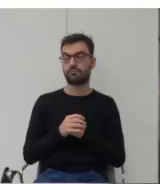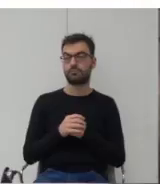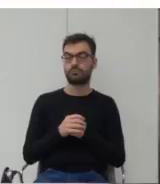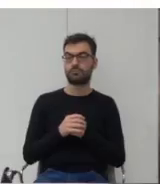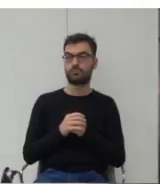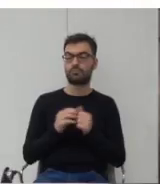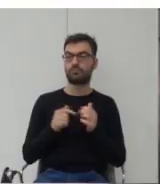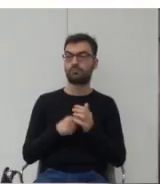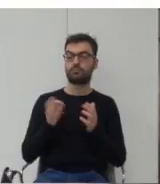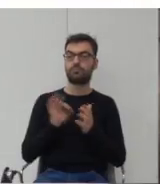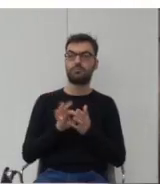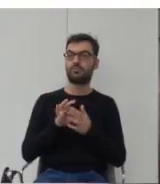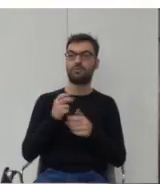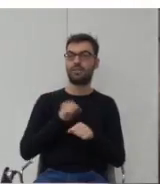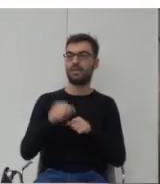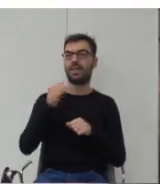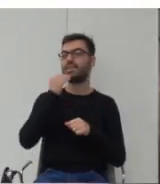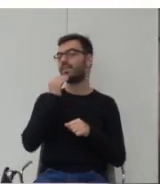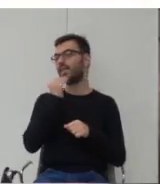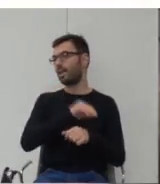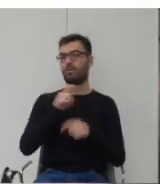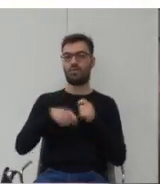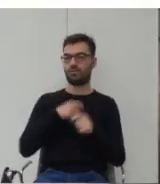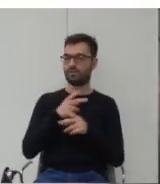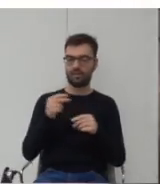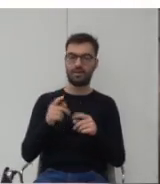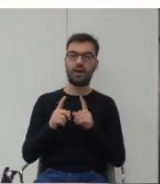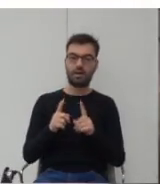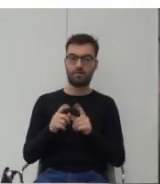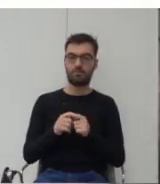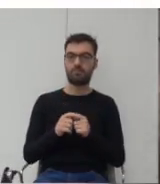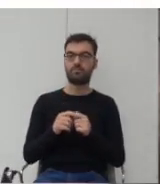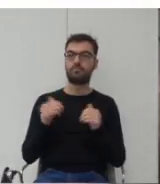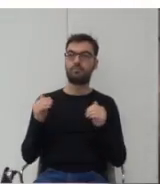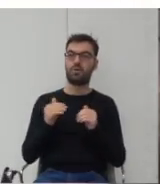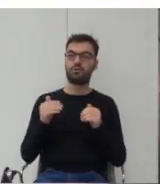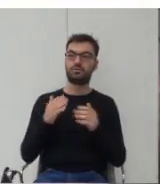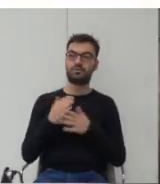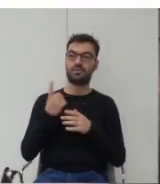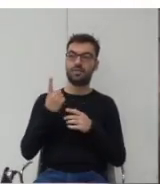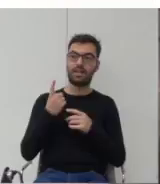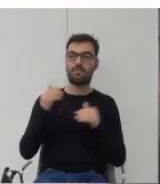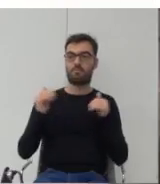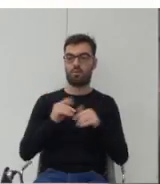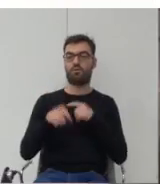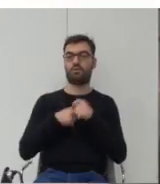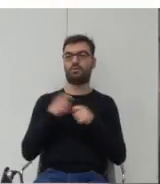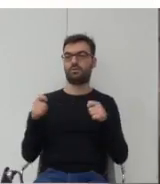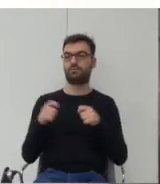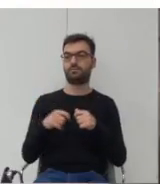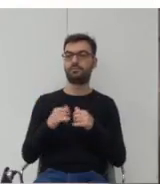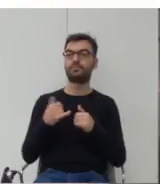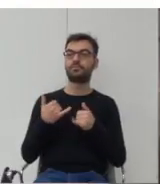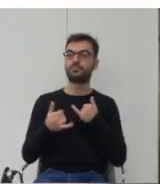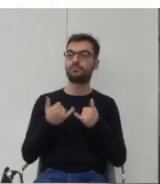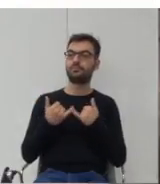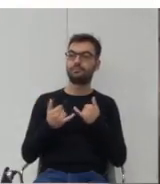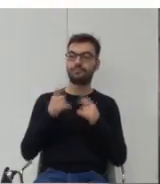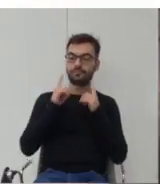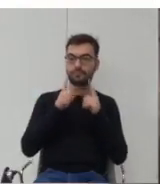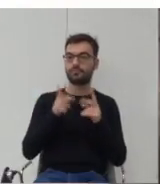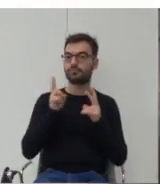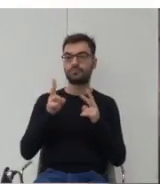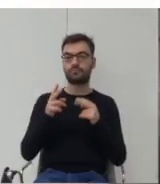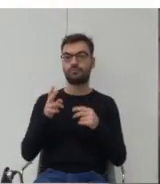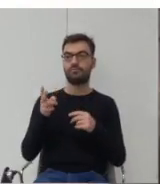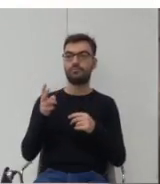I to jest na pewno nie jest najlepsze rozwiązanie, ale być może to jest jedyne z możliwych rozwiązań, kiedy